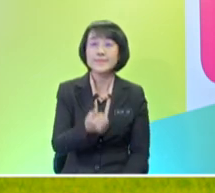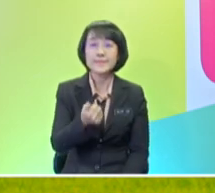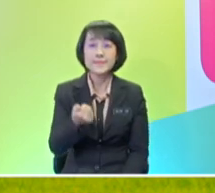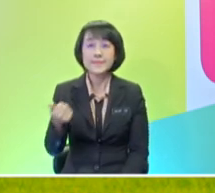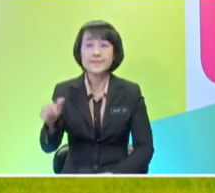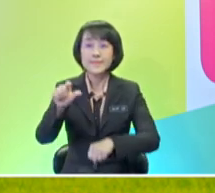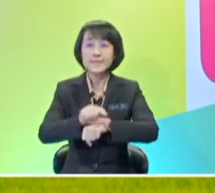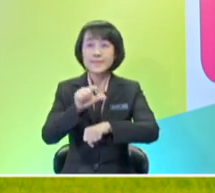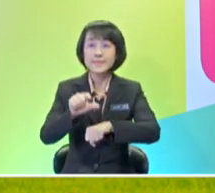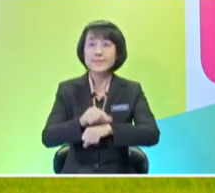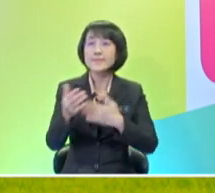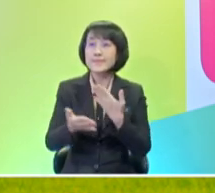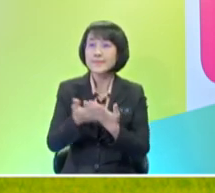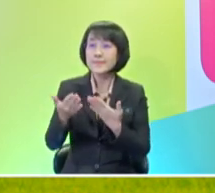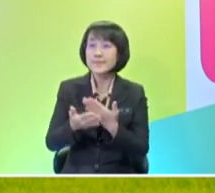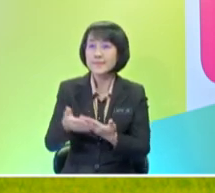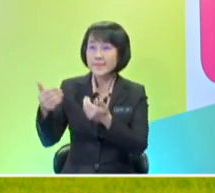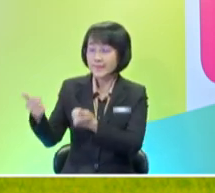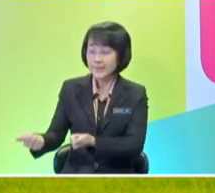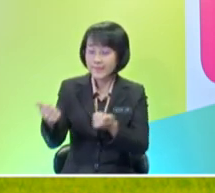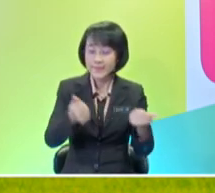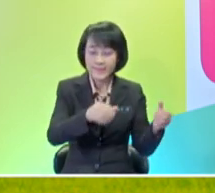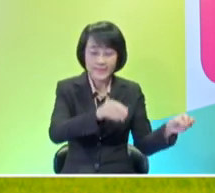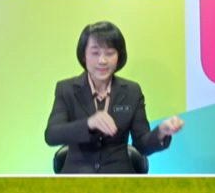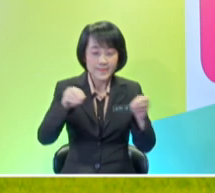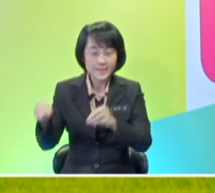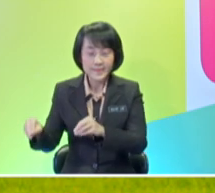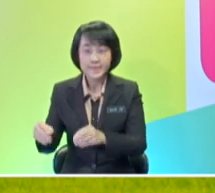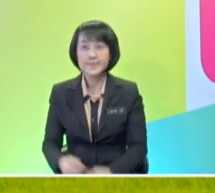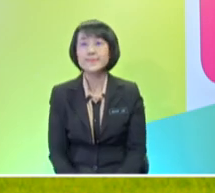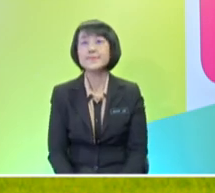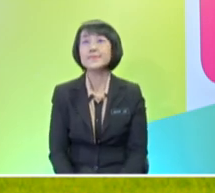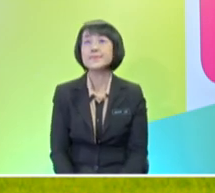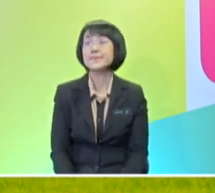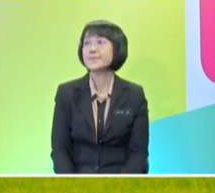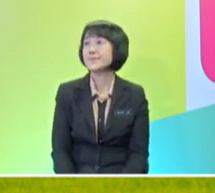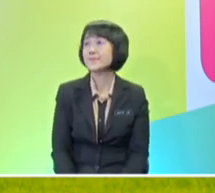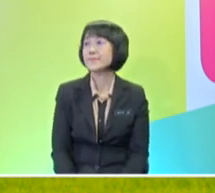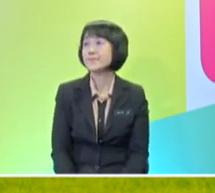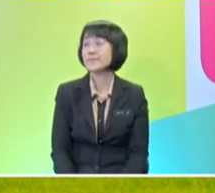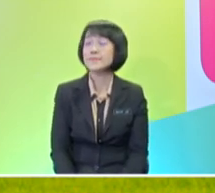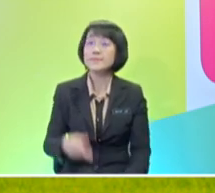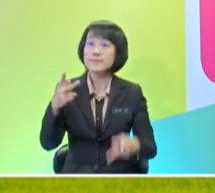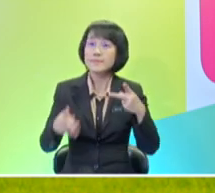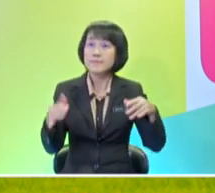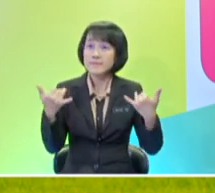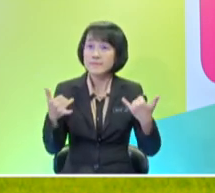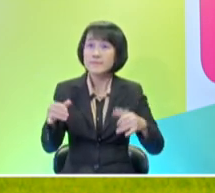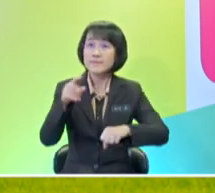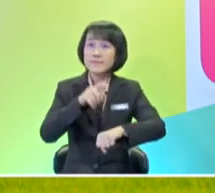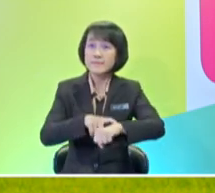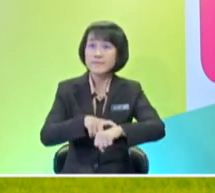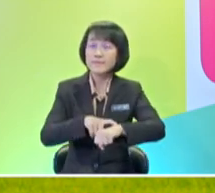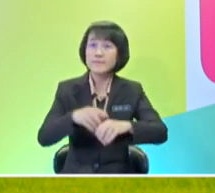digunakan mudah dialih Kenapa perlu ada peralatan yang mudah dialih sebabnya kalau main sesuatu permainan